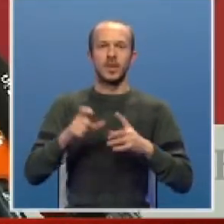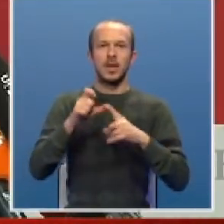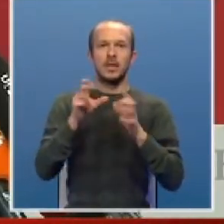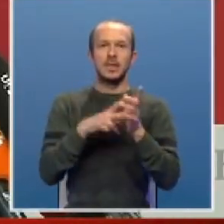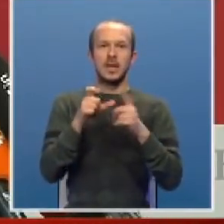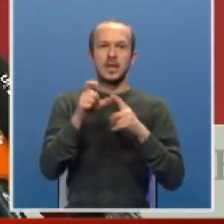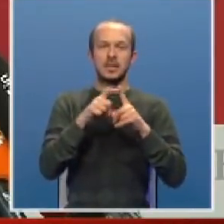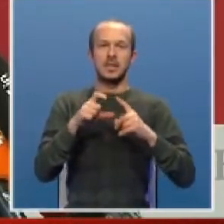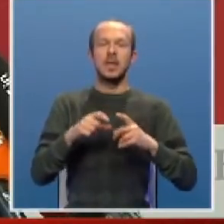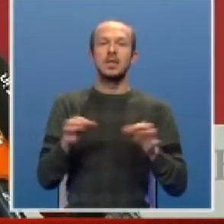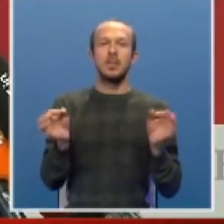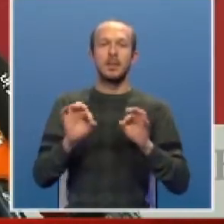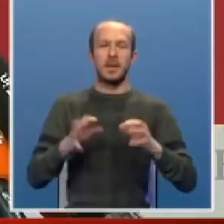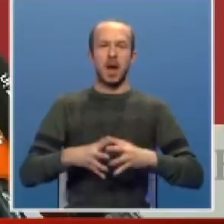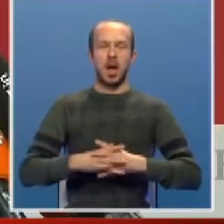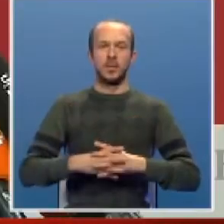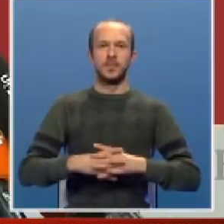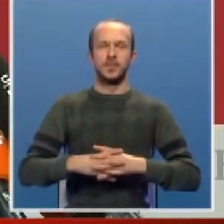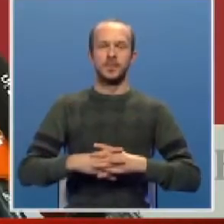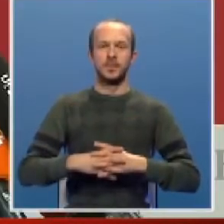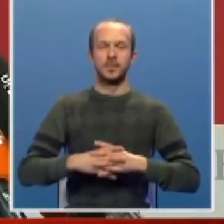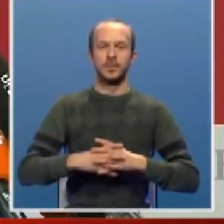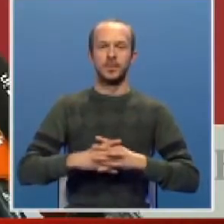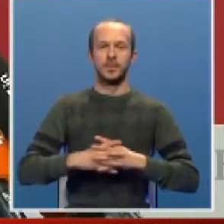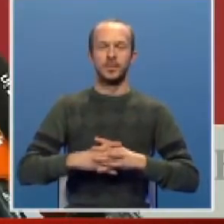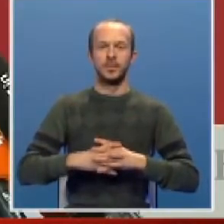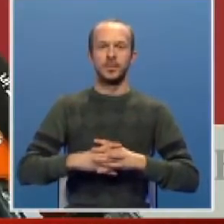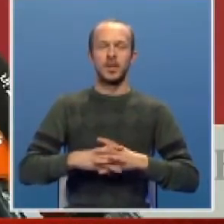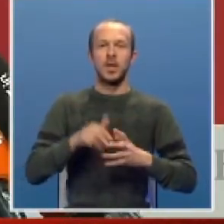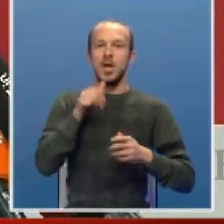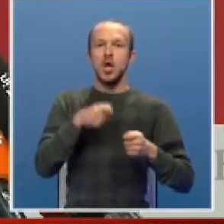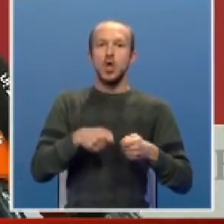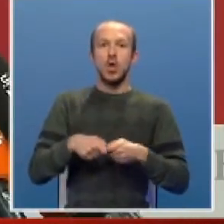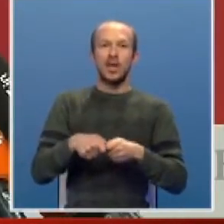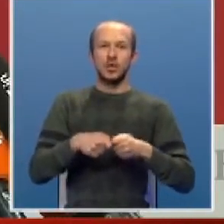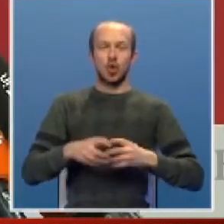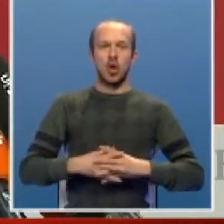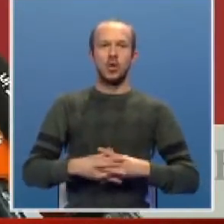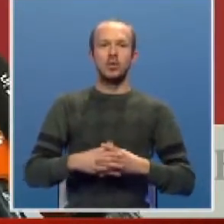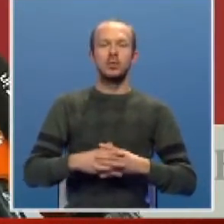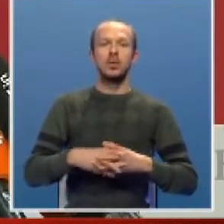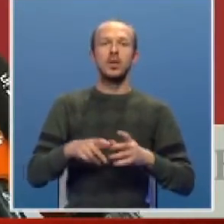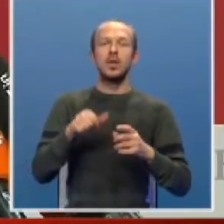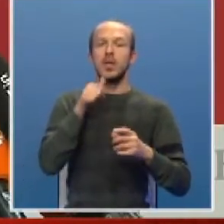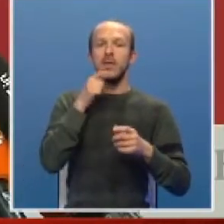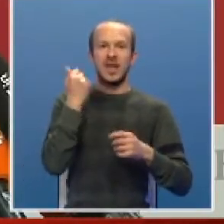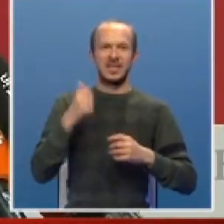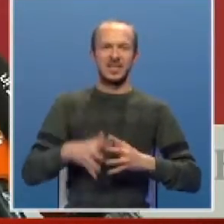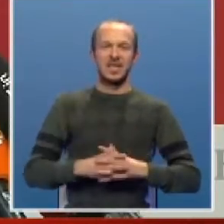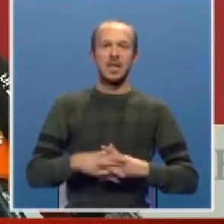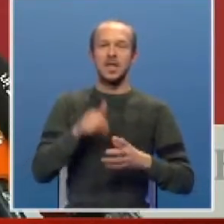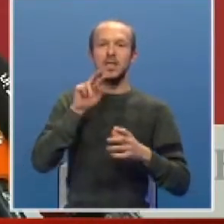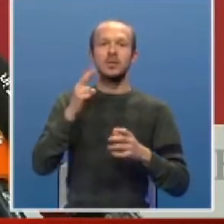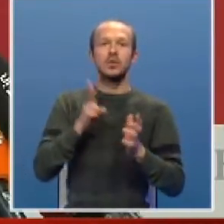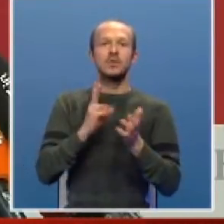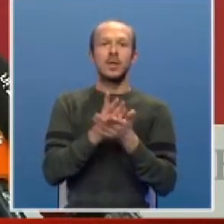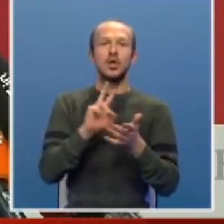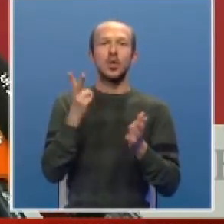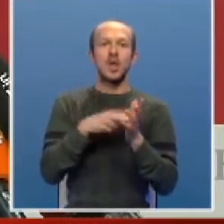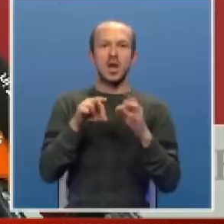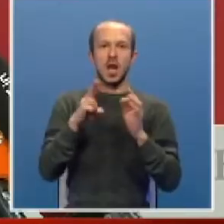SNSD se priprema i organizacijono i finansijski i na svaki drugi